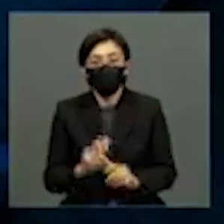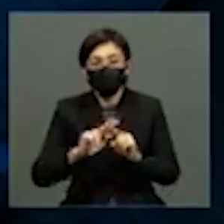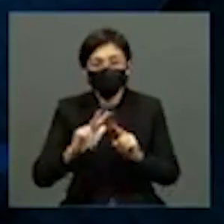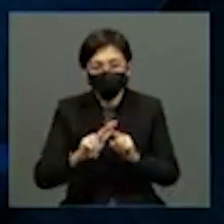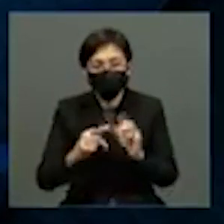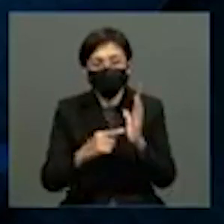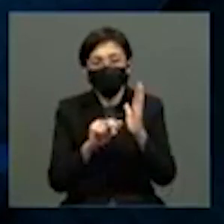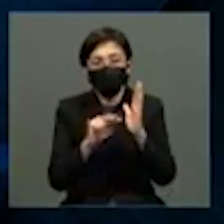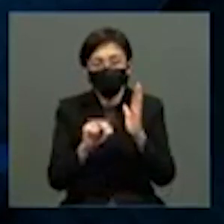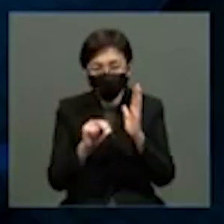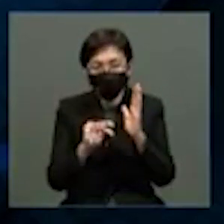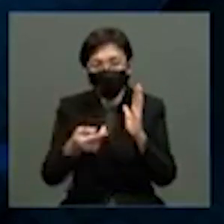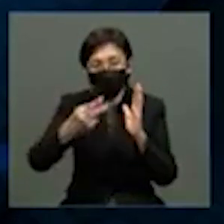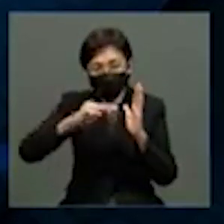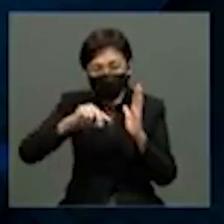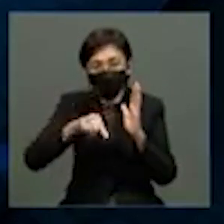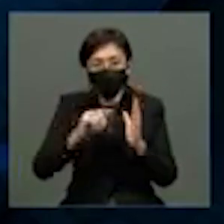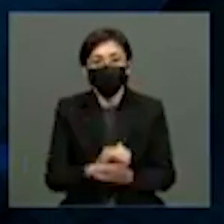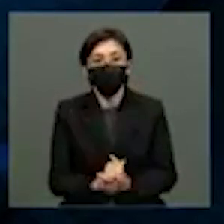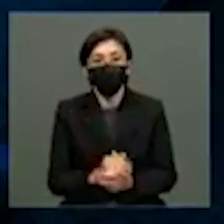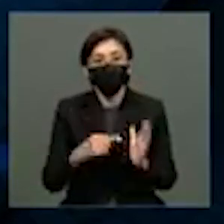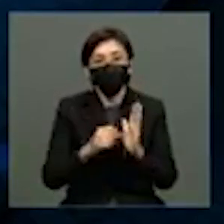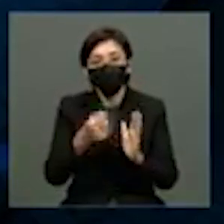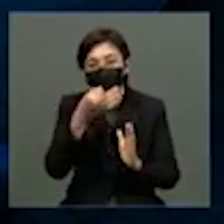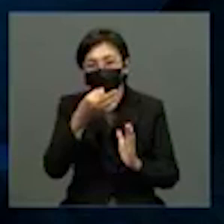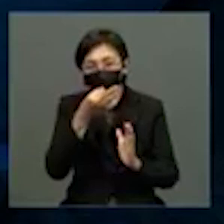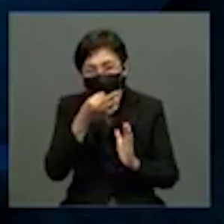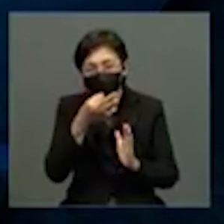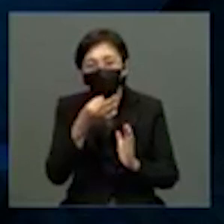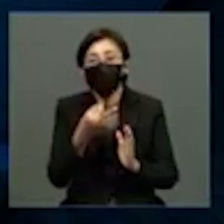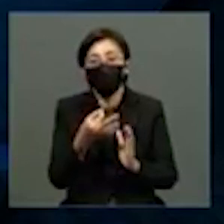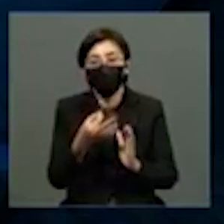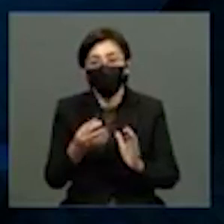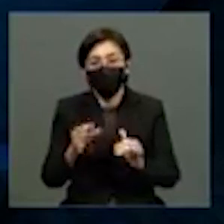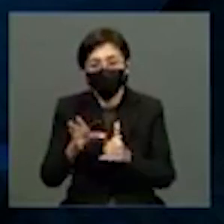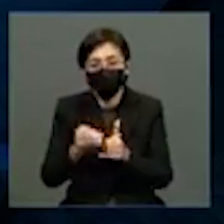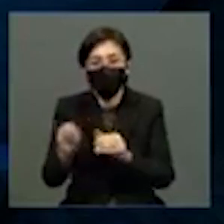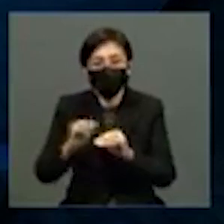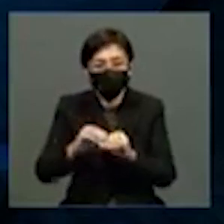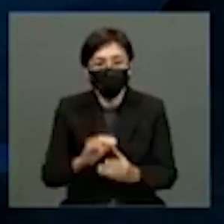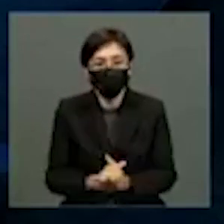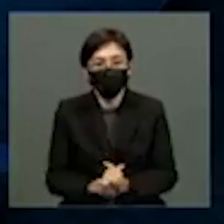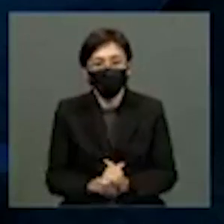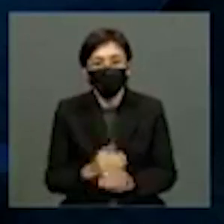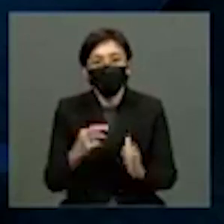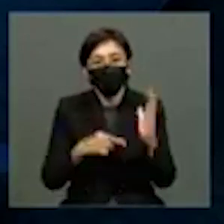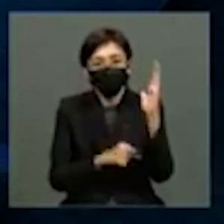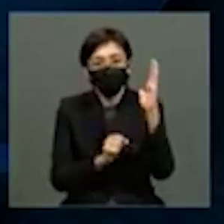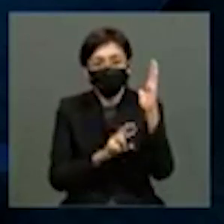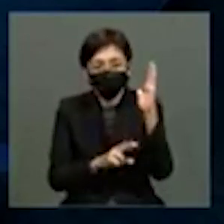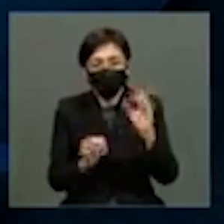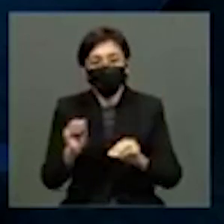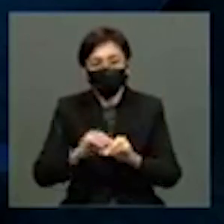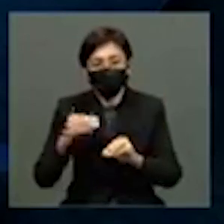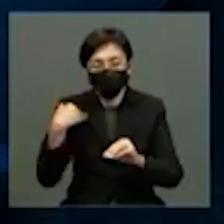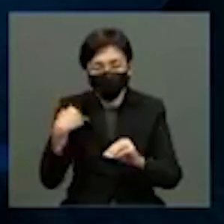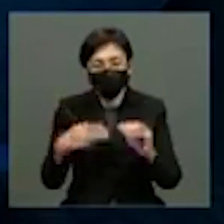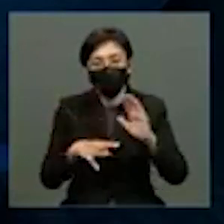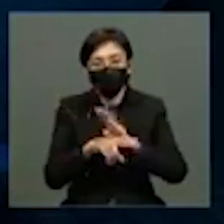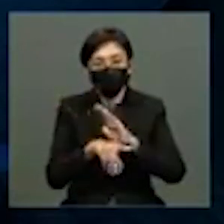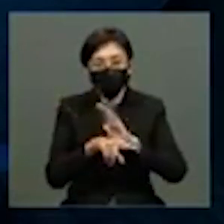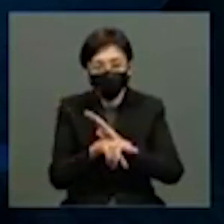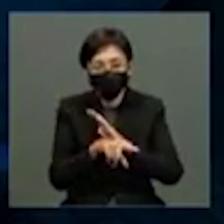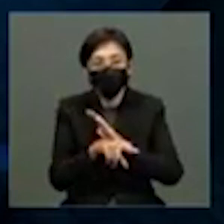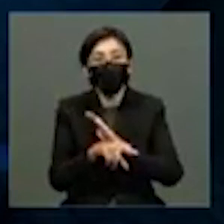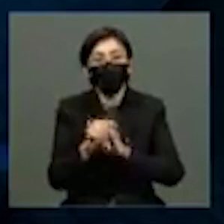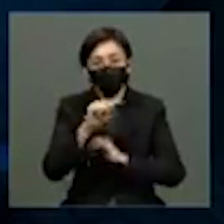รีนี่ลงมานะครับแล้วก็สมุทรสาครนี่ก็ขึ้นสุราษฎร์ธานีก็ขึ้นมานะครับชลบุรีจัดลำดับล